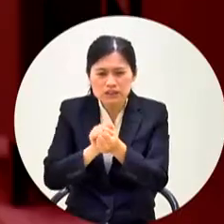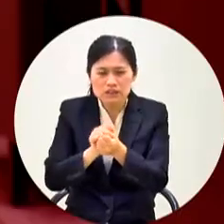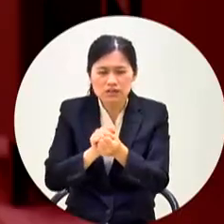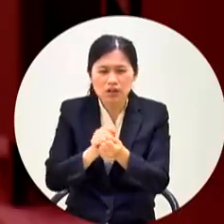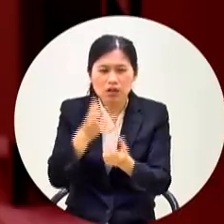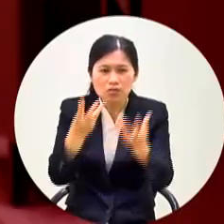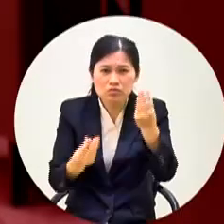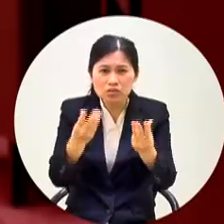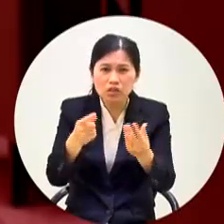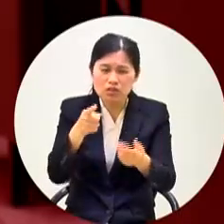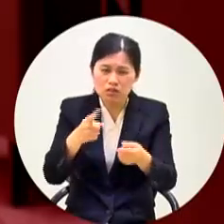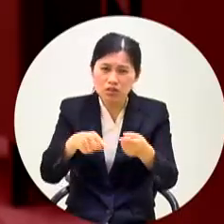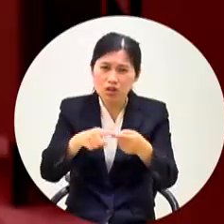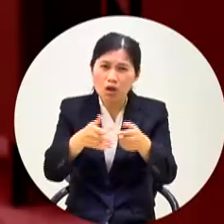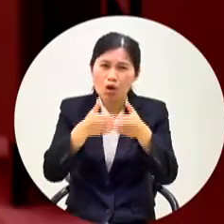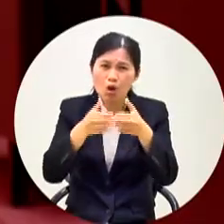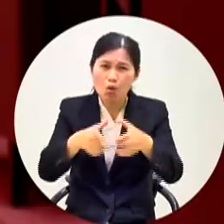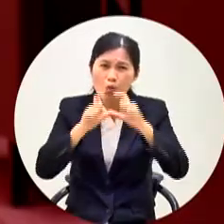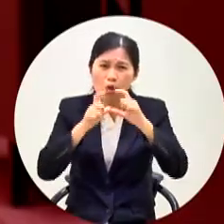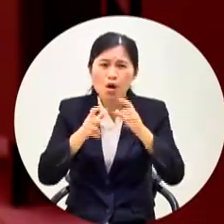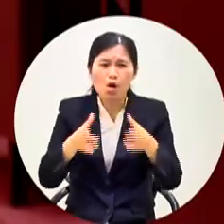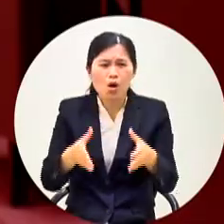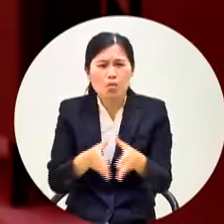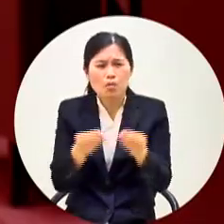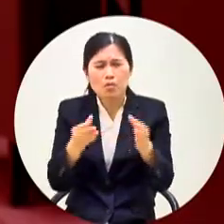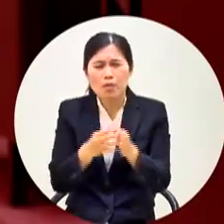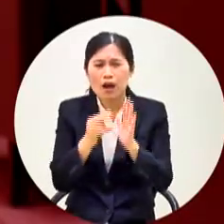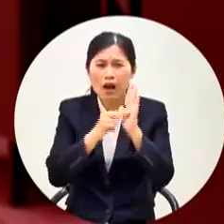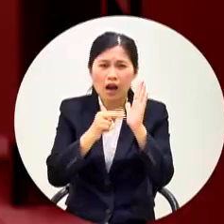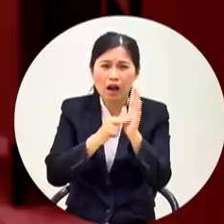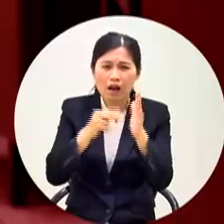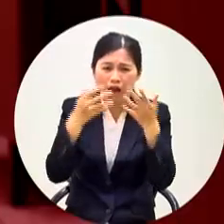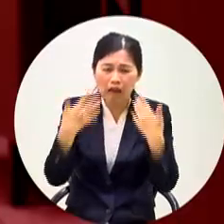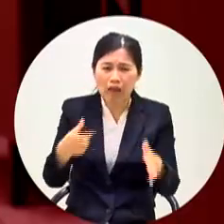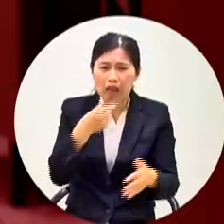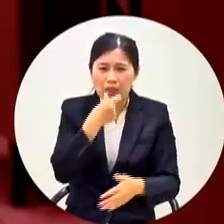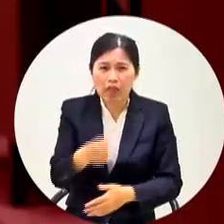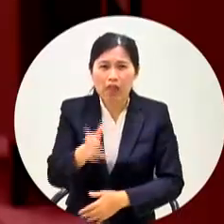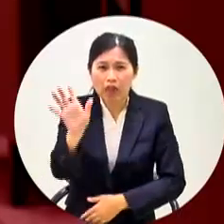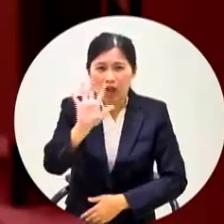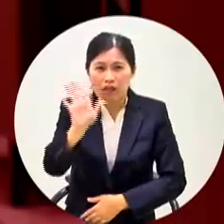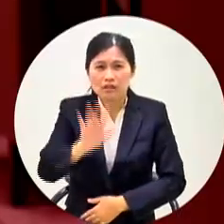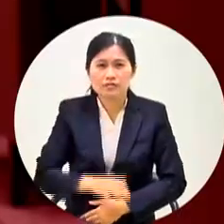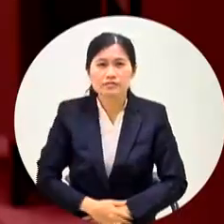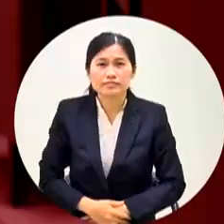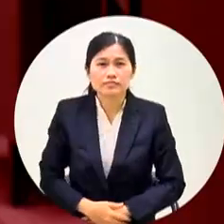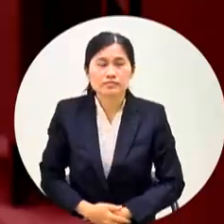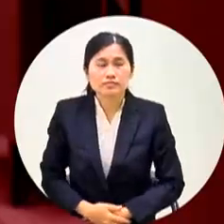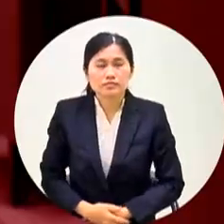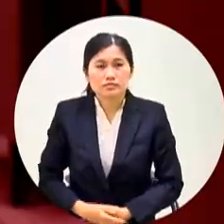题，不必铺陈那么多。我希望